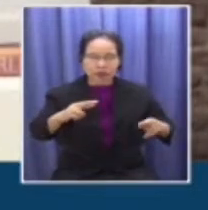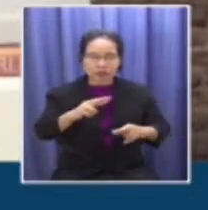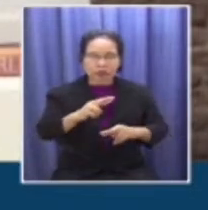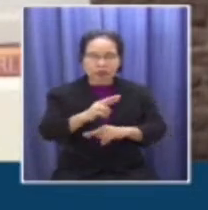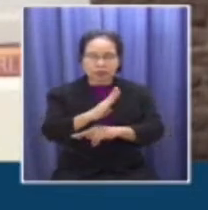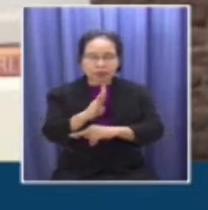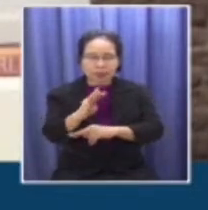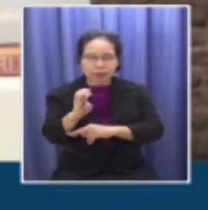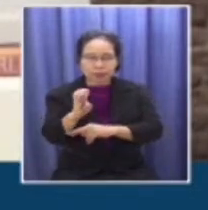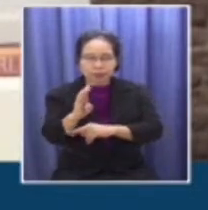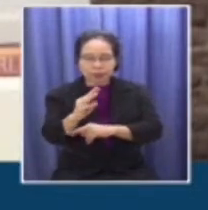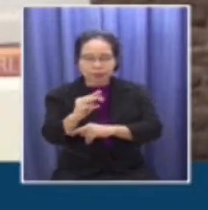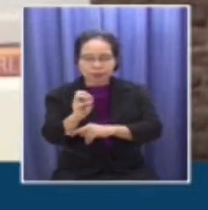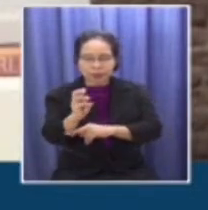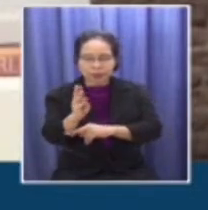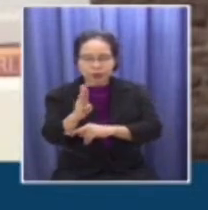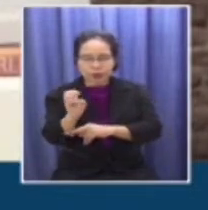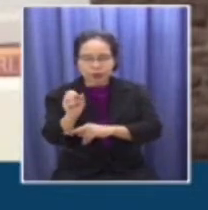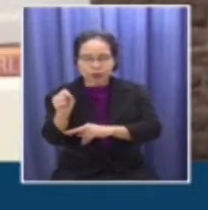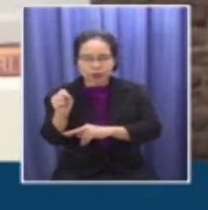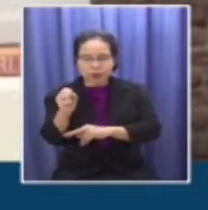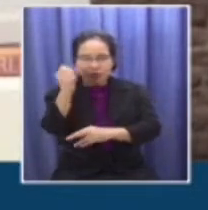Ya